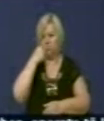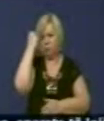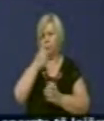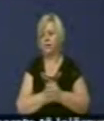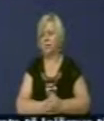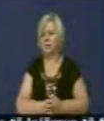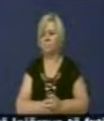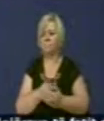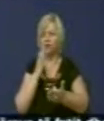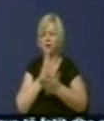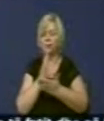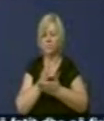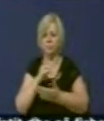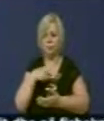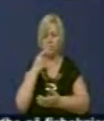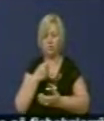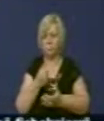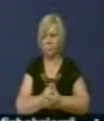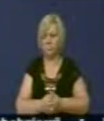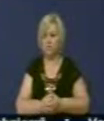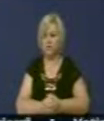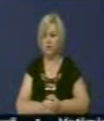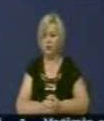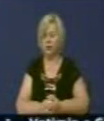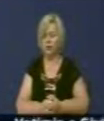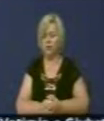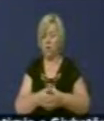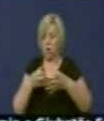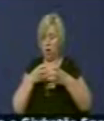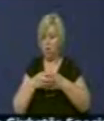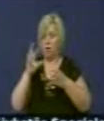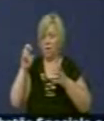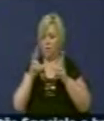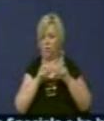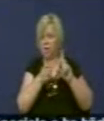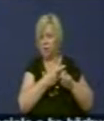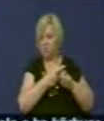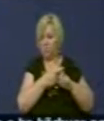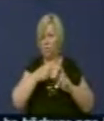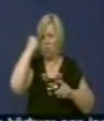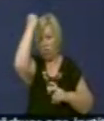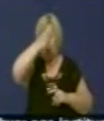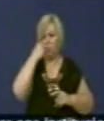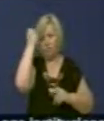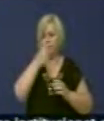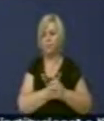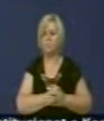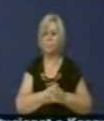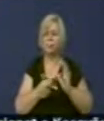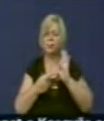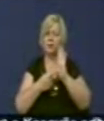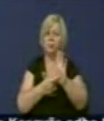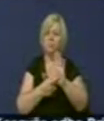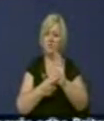EULEX-i në Kosovë sundon në bazë të paradigmës së stabilitetit, pra stabilitet politik